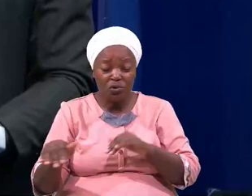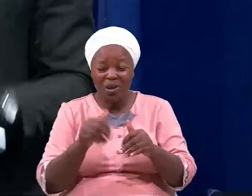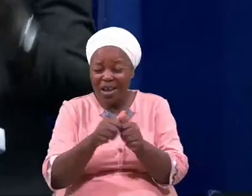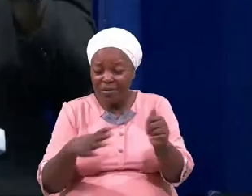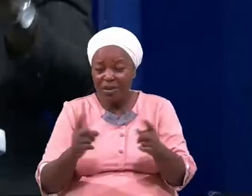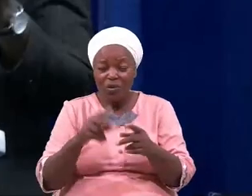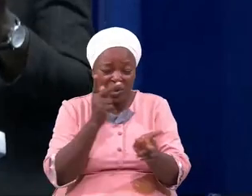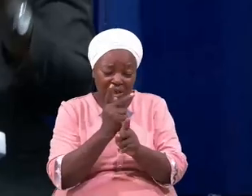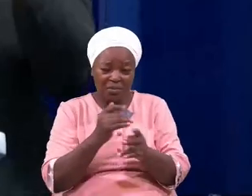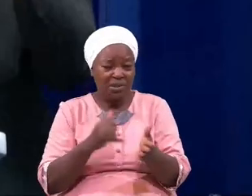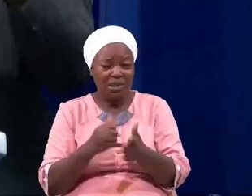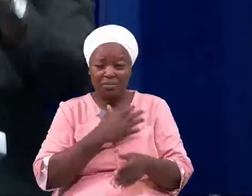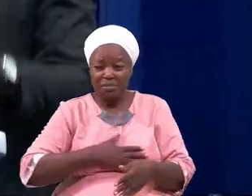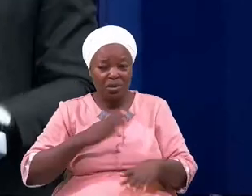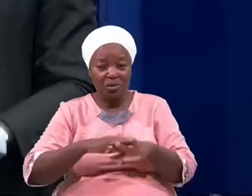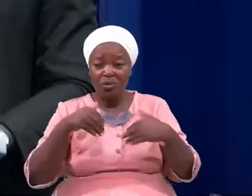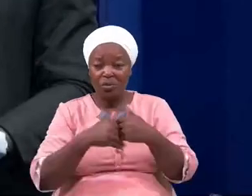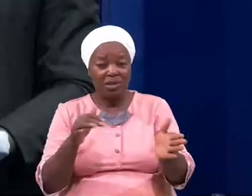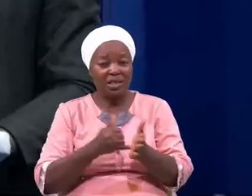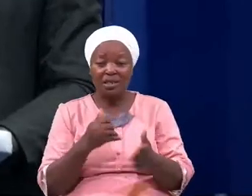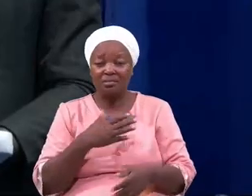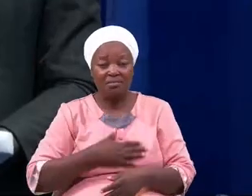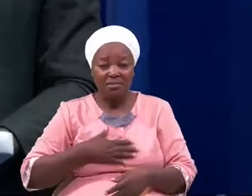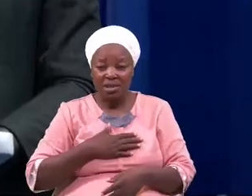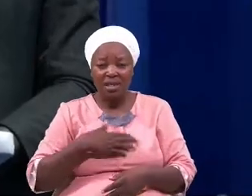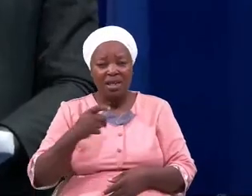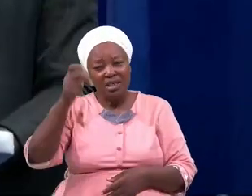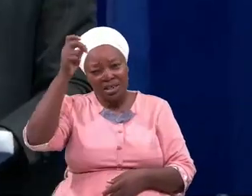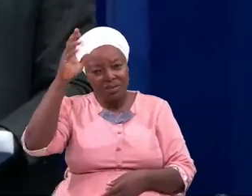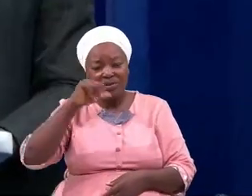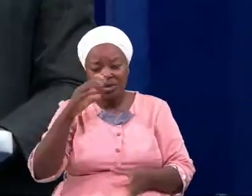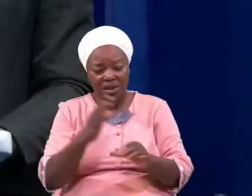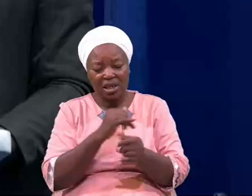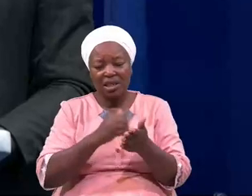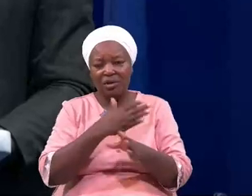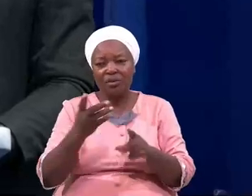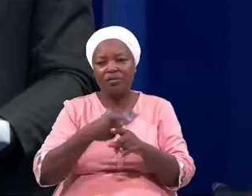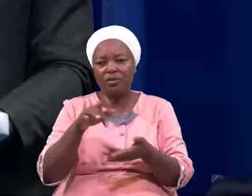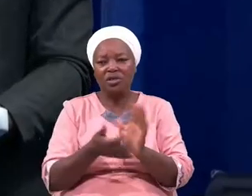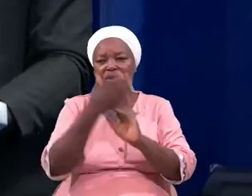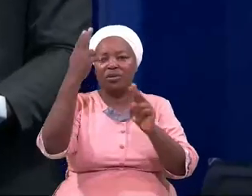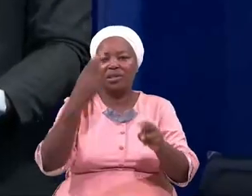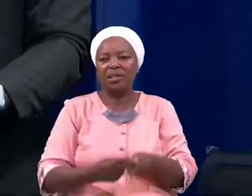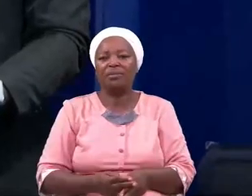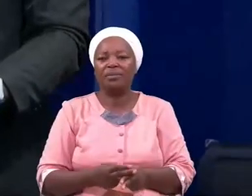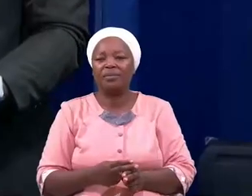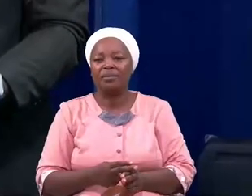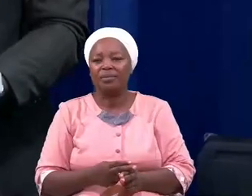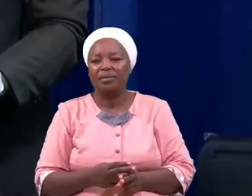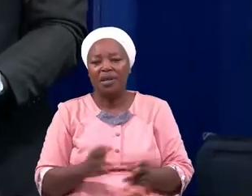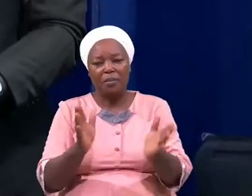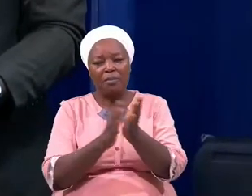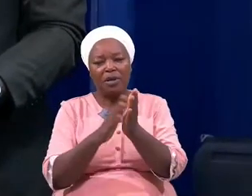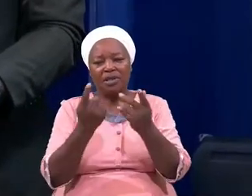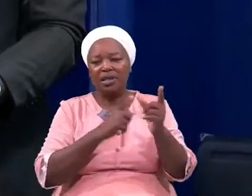preserve it. Vous devez tout faire pour préserver cela. The devil will not take it away from you. Le diable ne va pas emporter cela de vous. Praise the